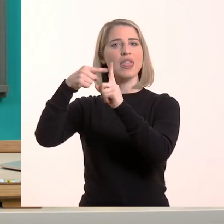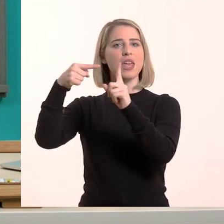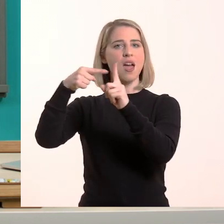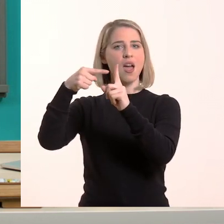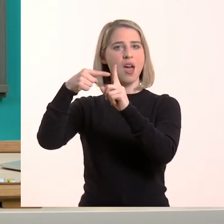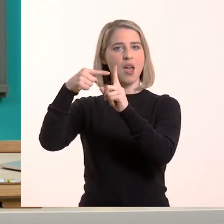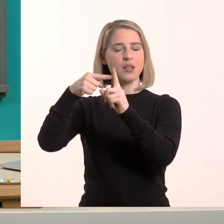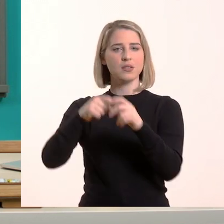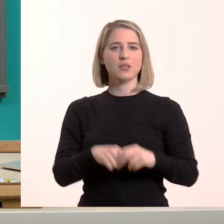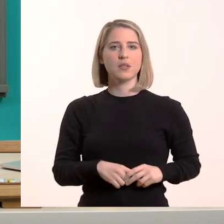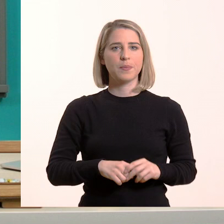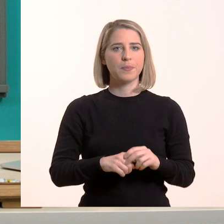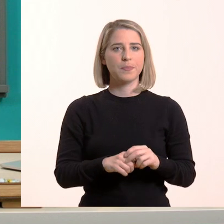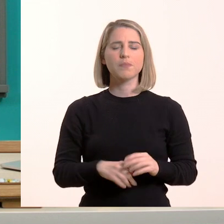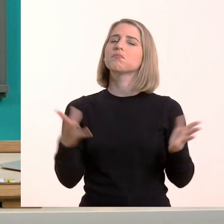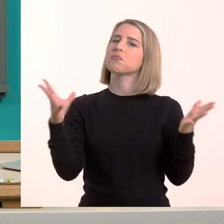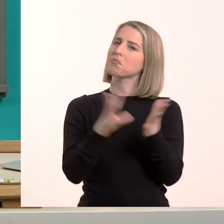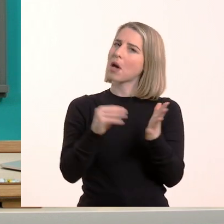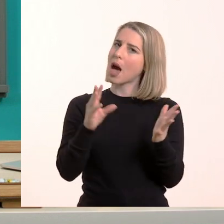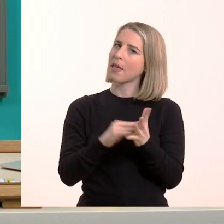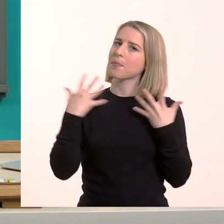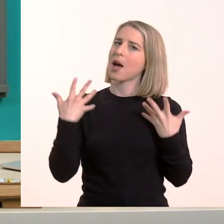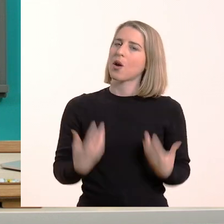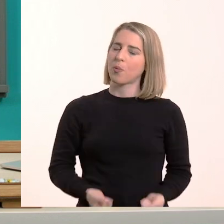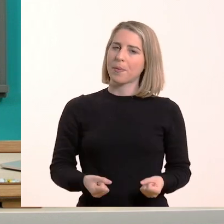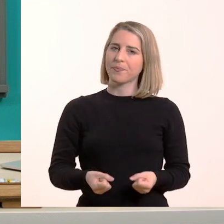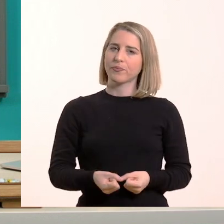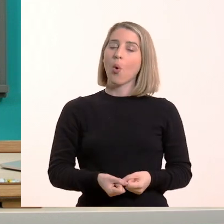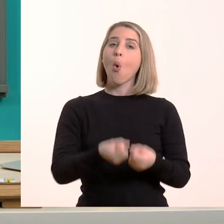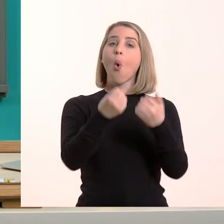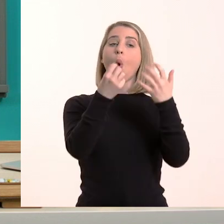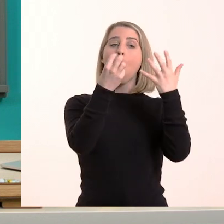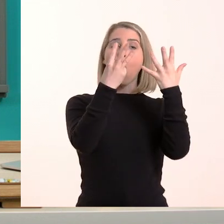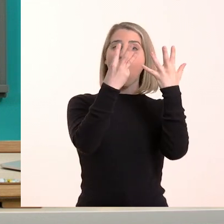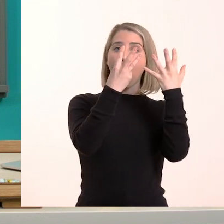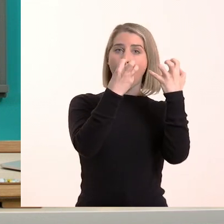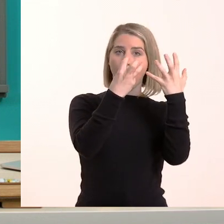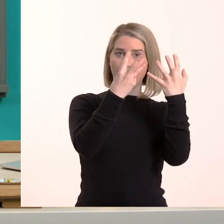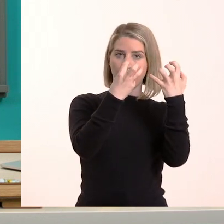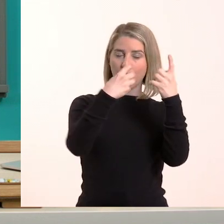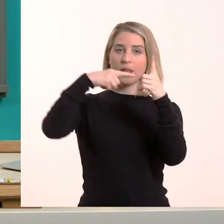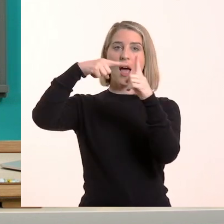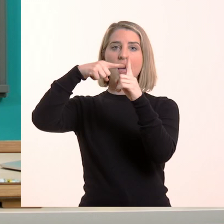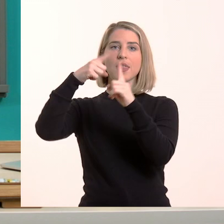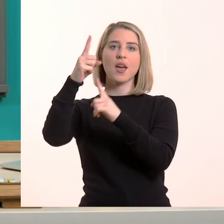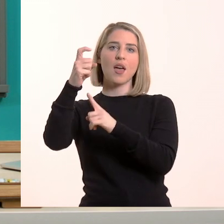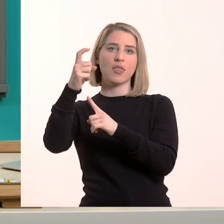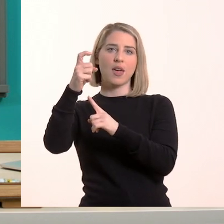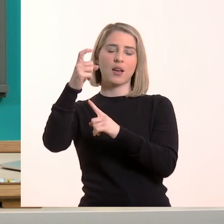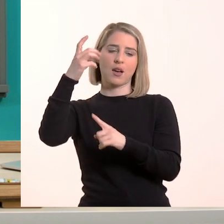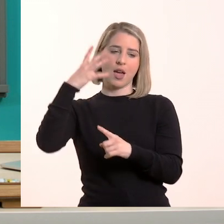Ας πούμε ότι έχουμε 80 δια 10. 80 και το μοιράζω σε